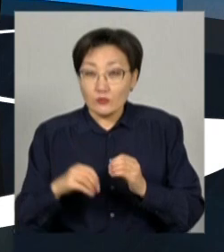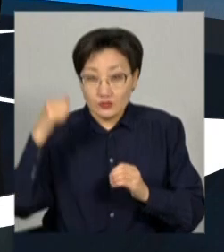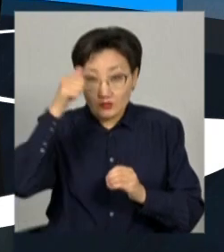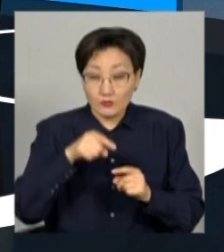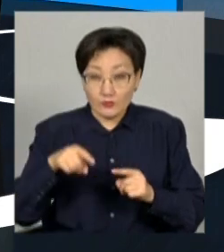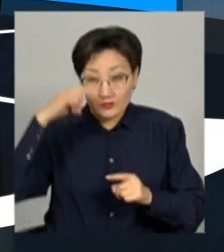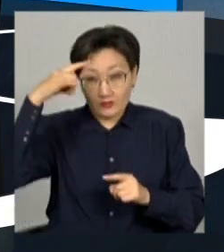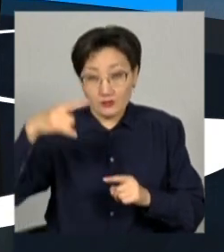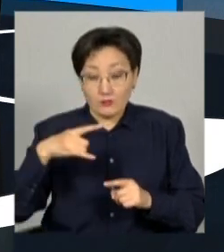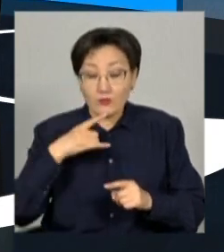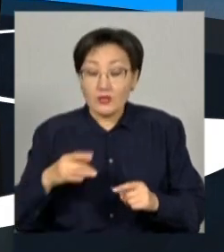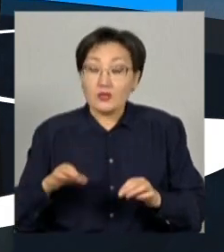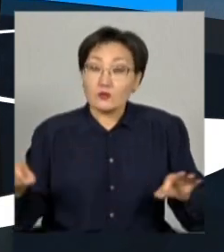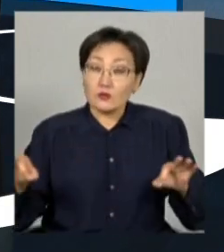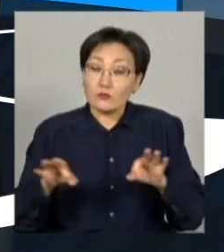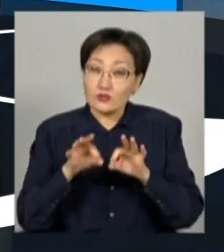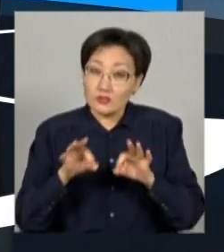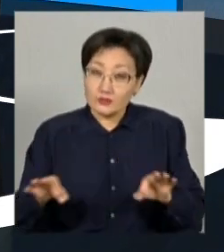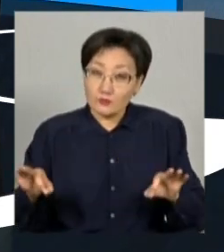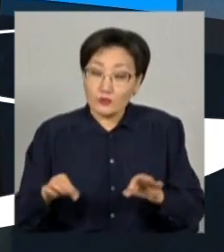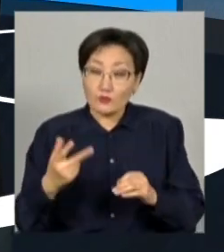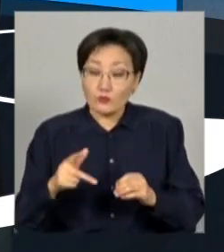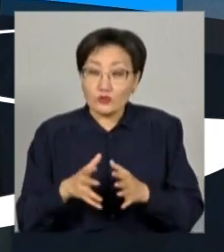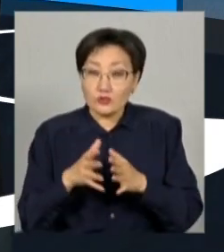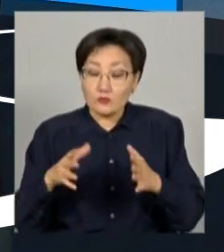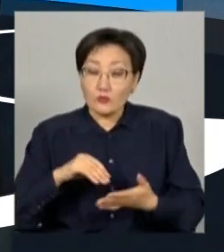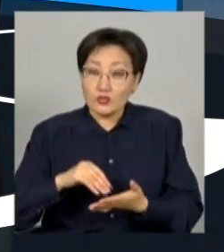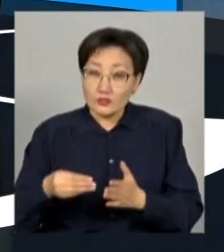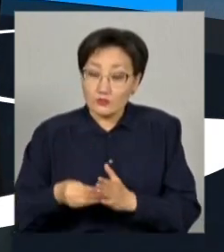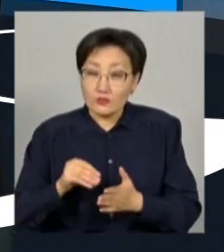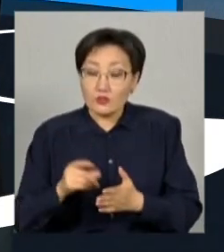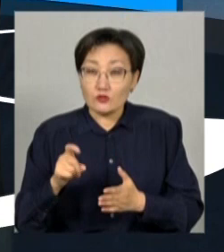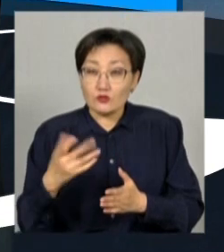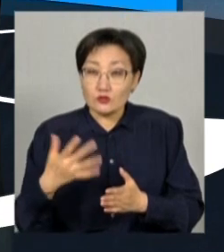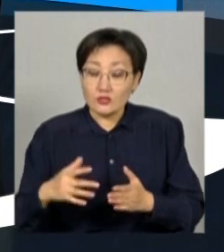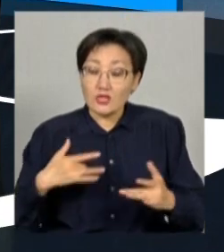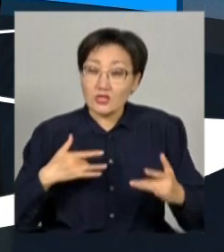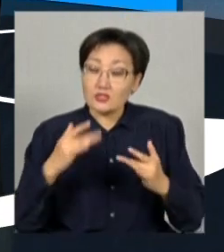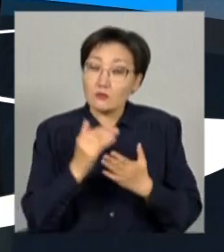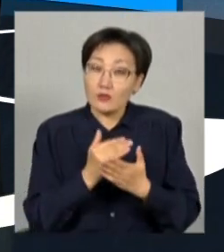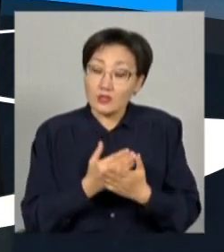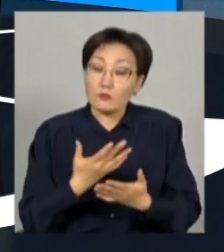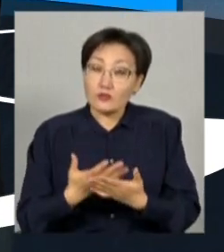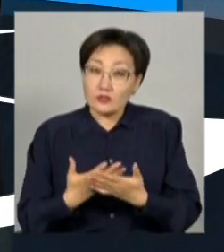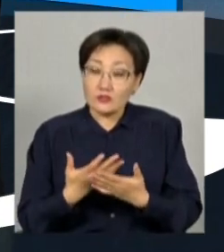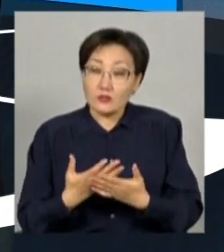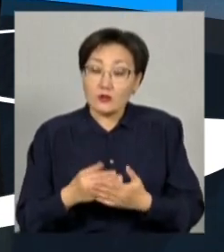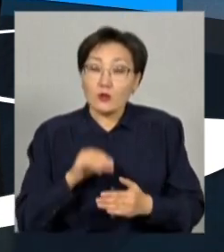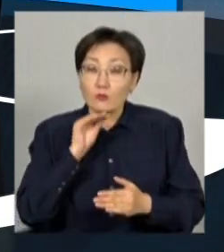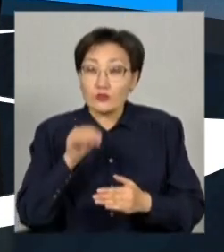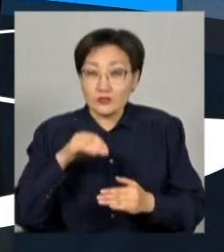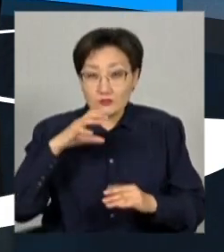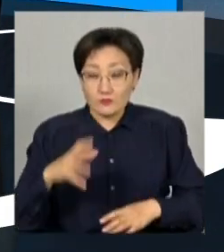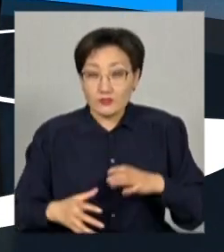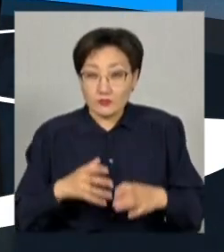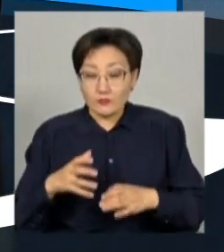аралығында қазақстандық композиторлардың музыкасына 30-дан астам балет, 150 концерттік нөмір қойған. Өнертану профессоры,